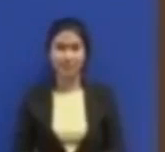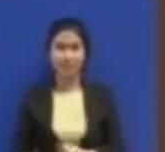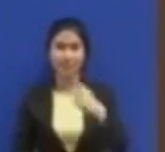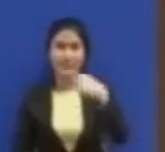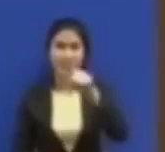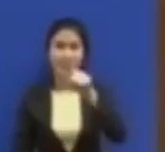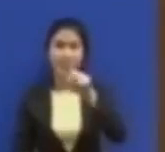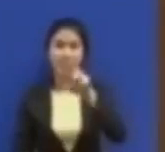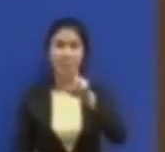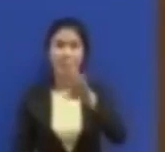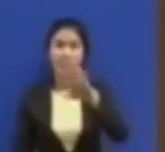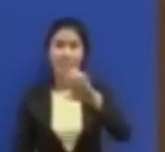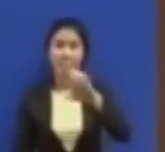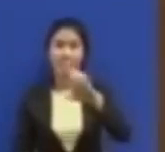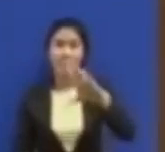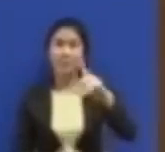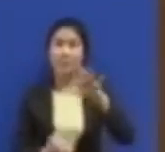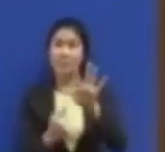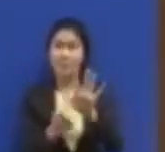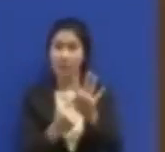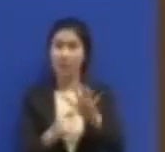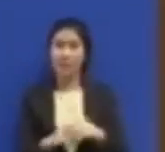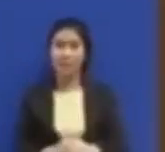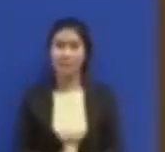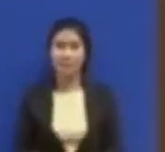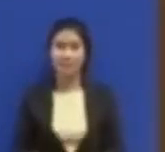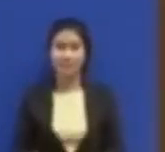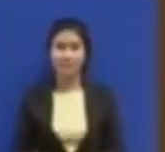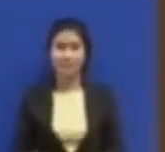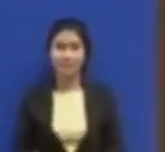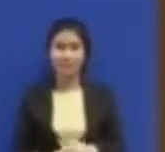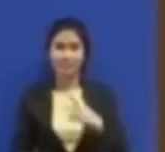จันโอชา109น